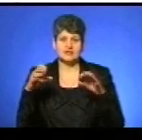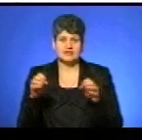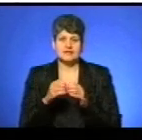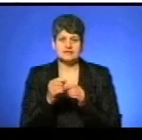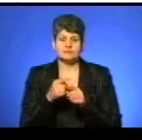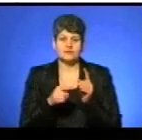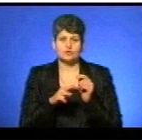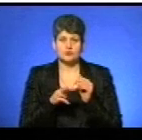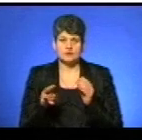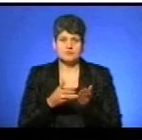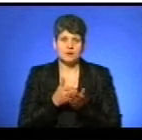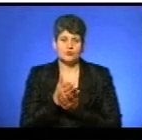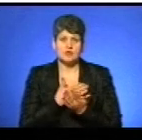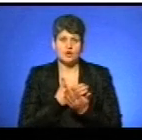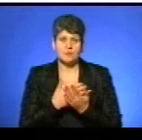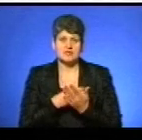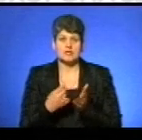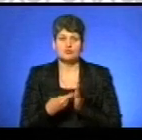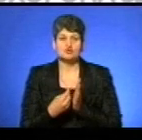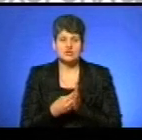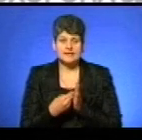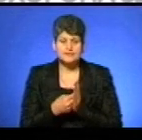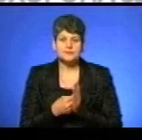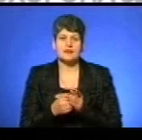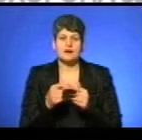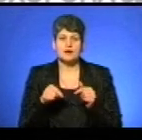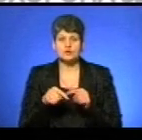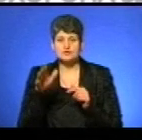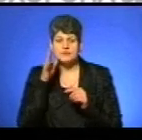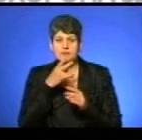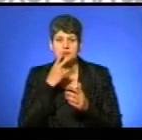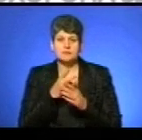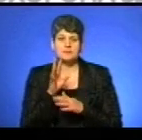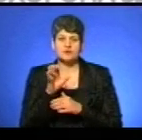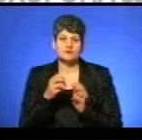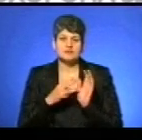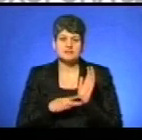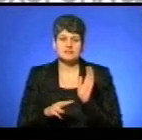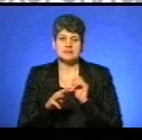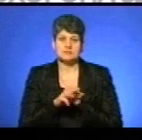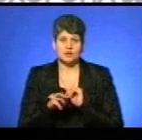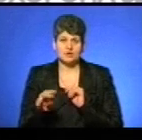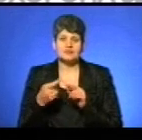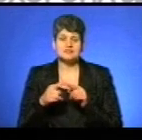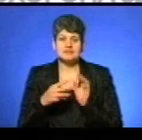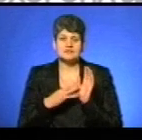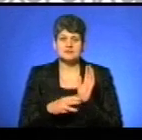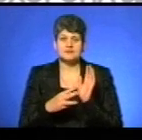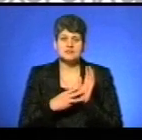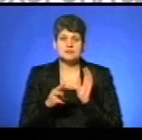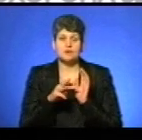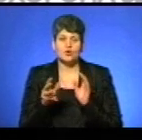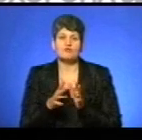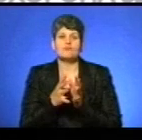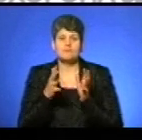як і цього року, спрямують на громадський бюджет. На галузь освіти з міського бюджету передбачено 580 мільйонів, це на 88 мільйонів